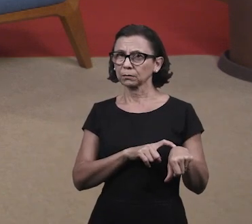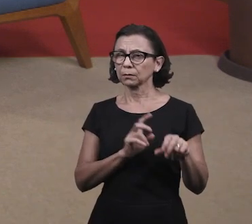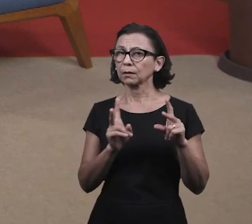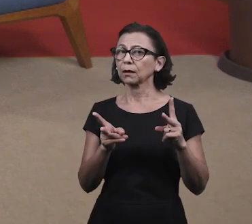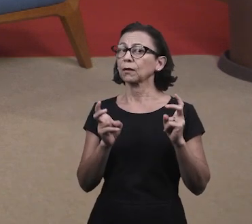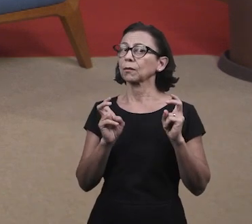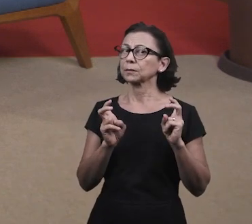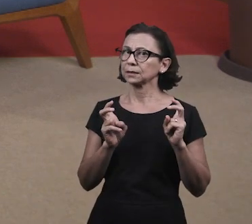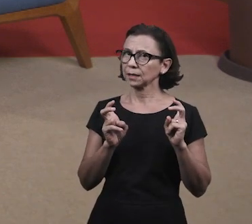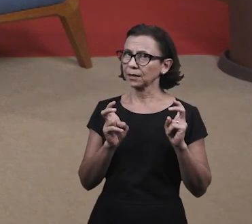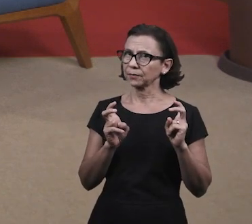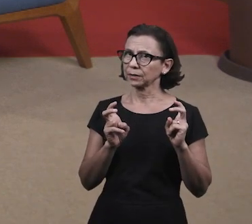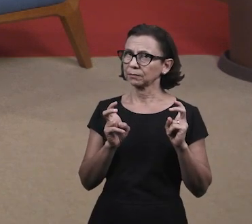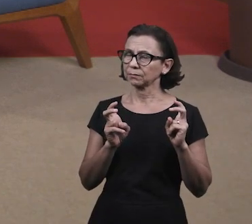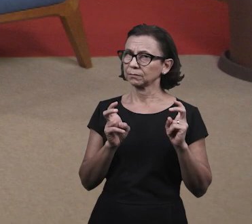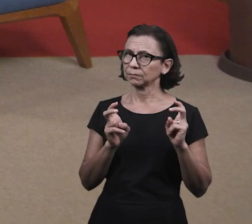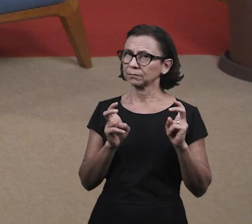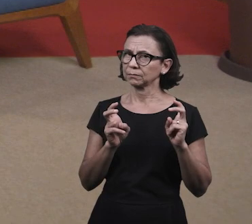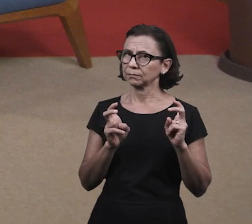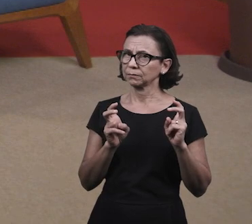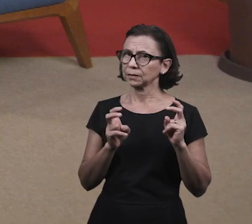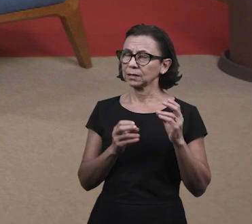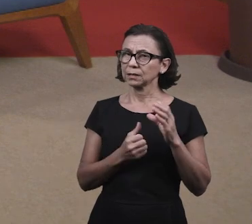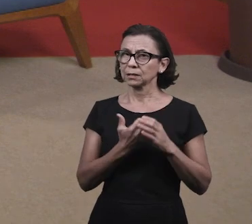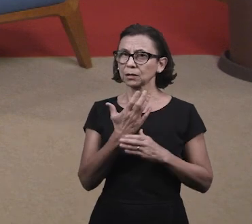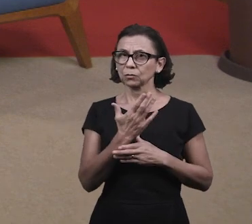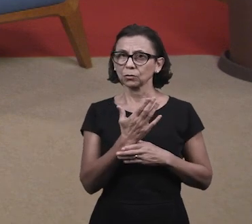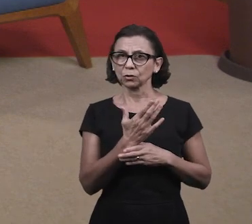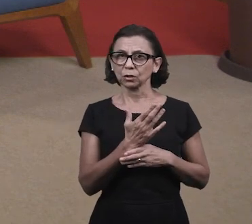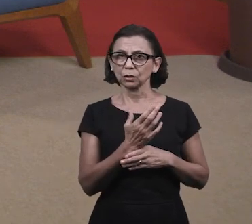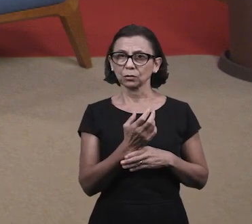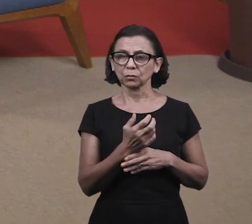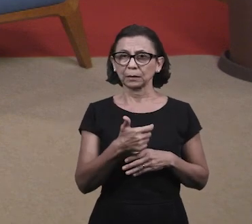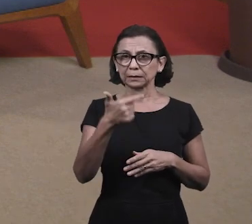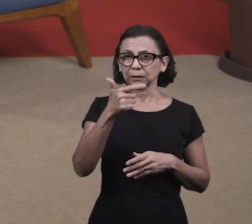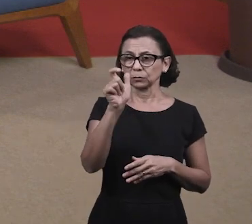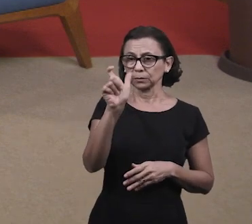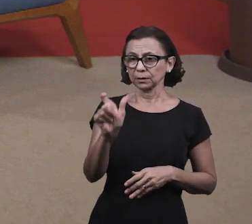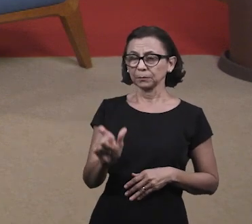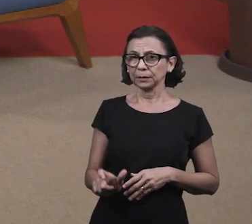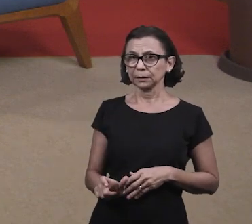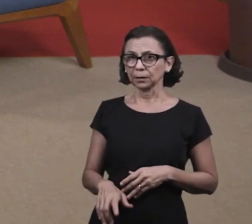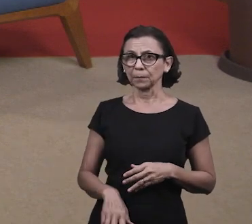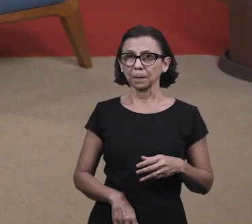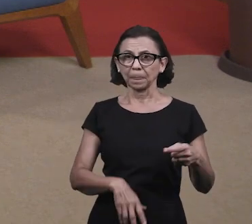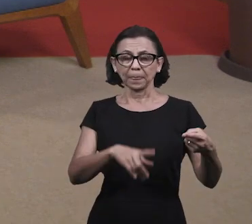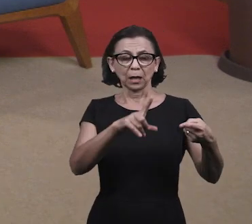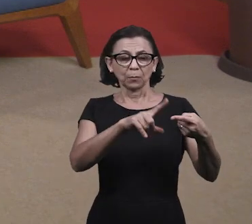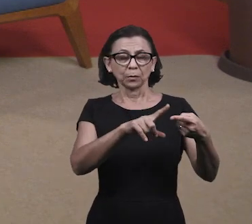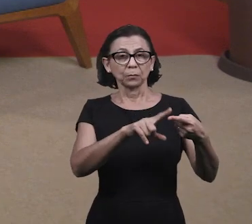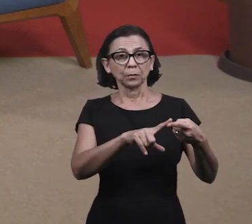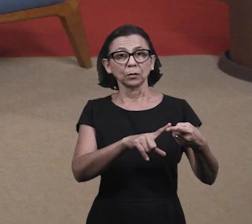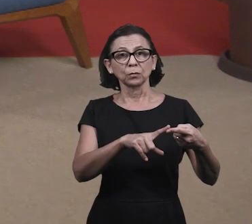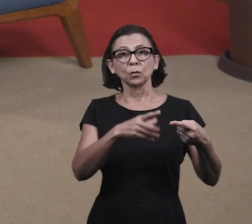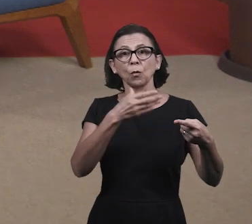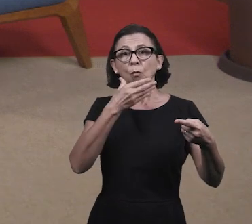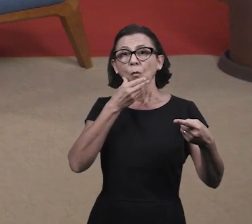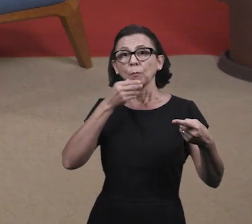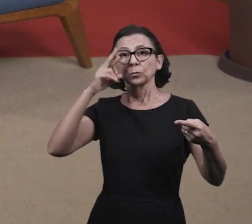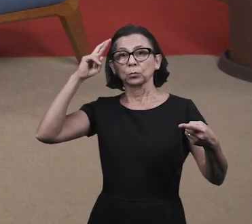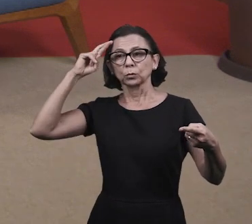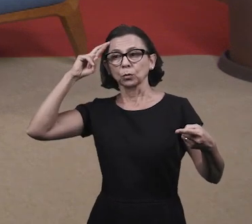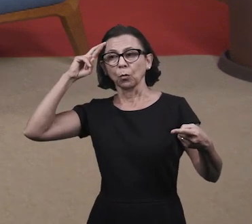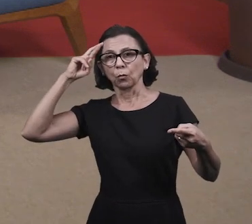d'un moment, n'est-ce pas? Observez que maintenant il apparaît un deuxième personnage prophétique. Le premier, un certain